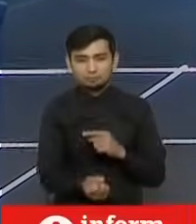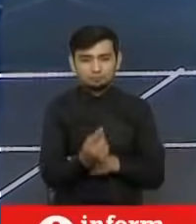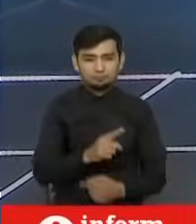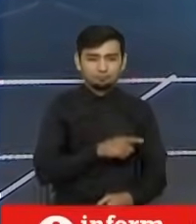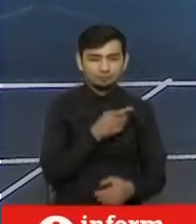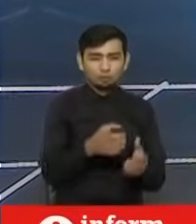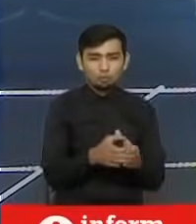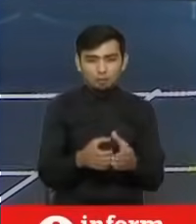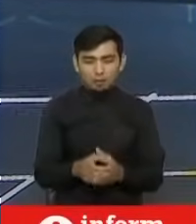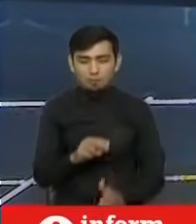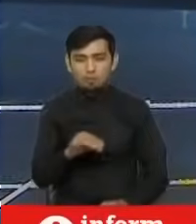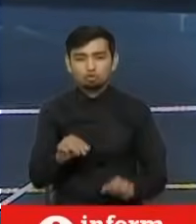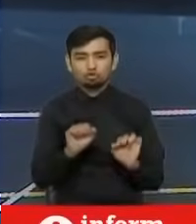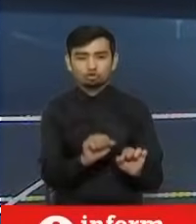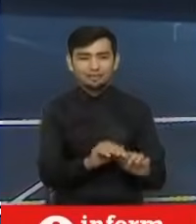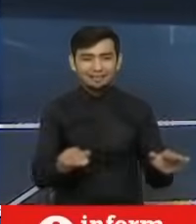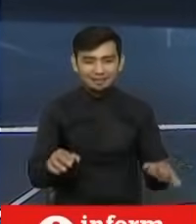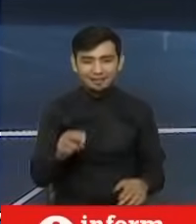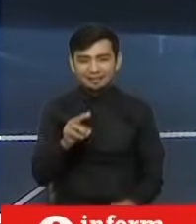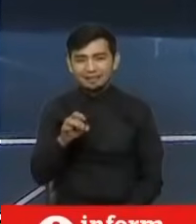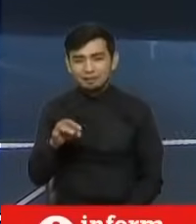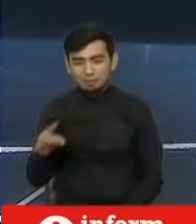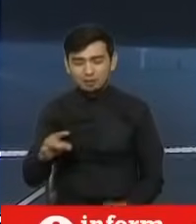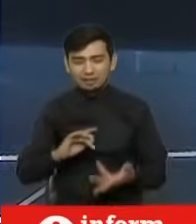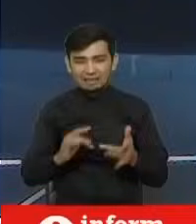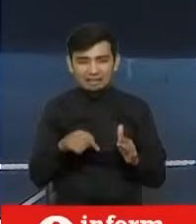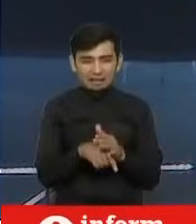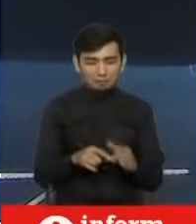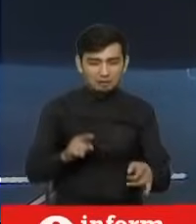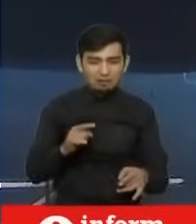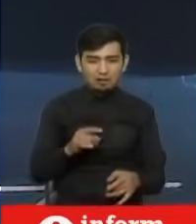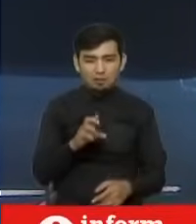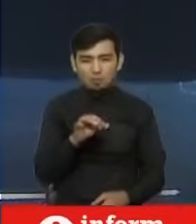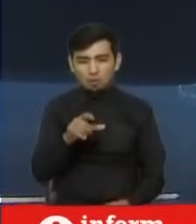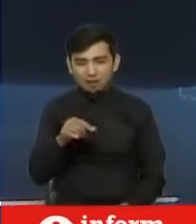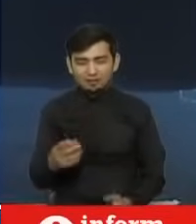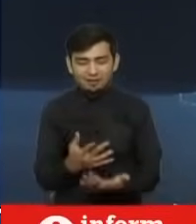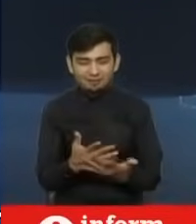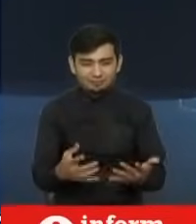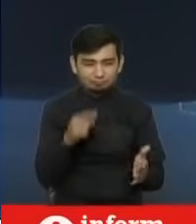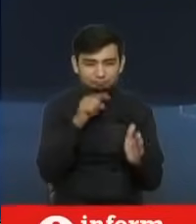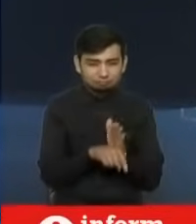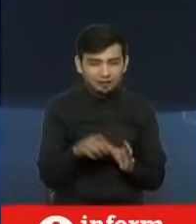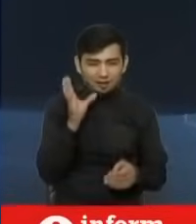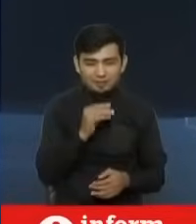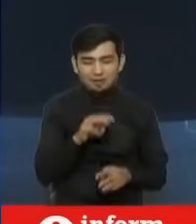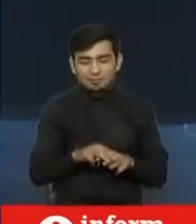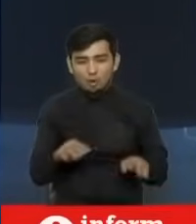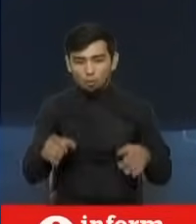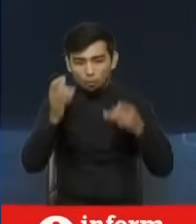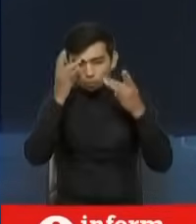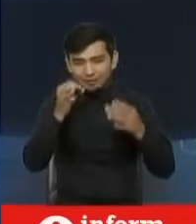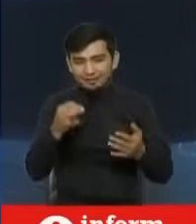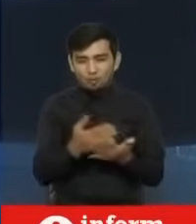группа по защите детей от кибербуллинга в интернет-ресурсах проект опубликован на сайте открытой нпа Министерством культуры и